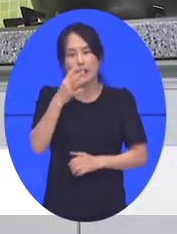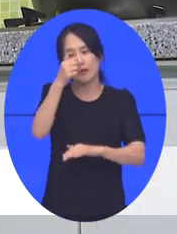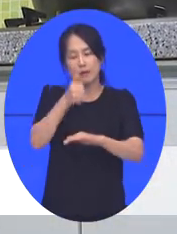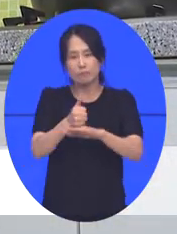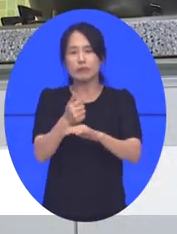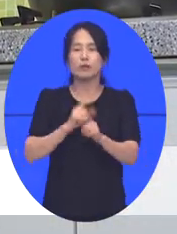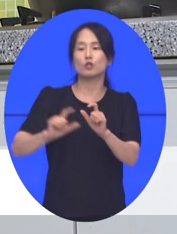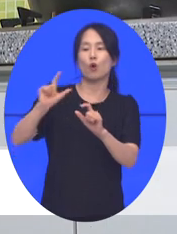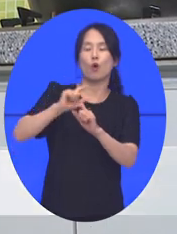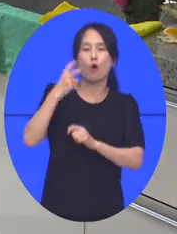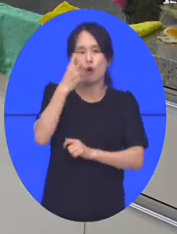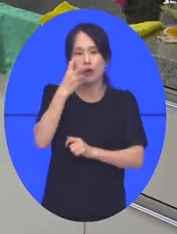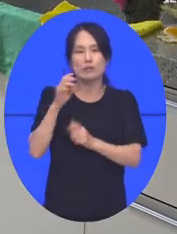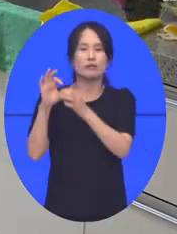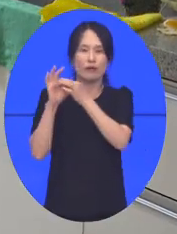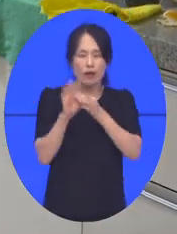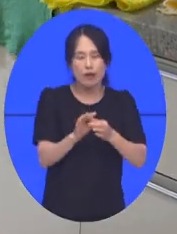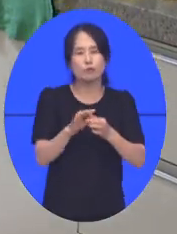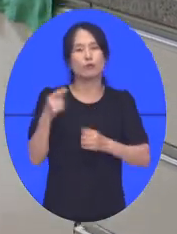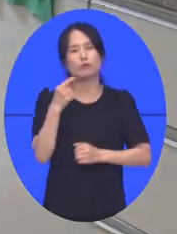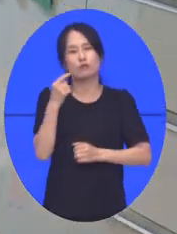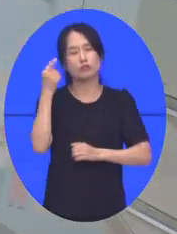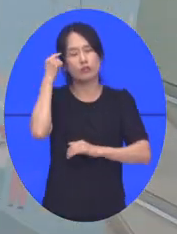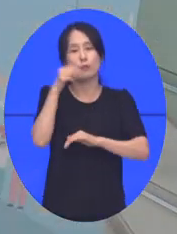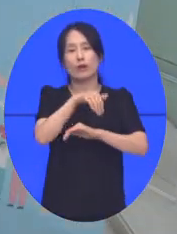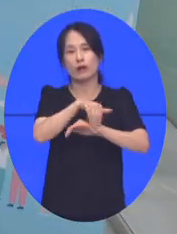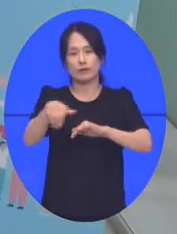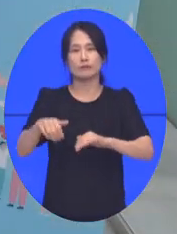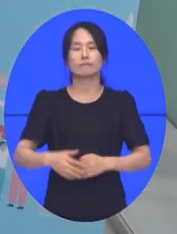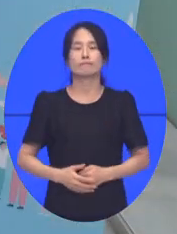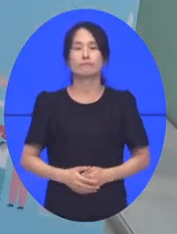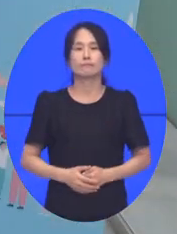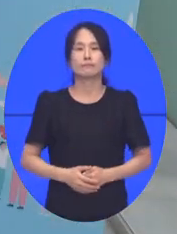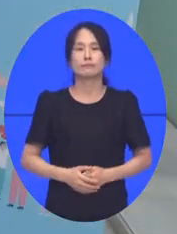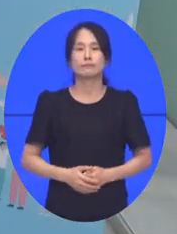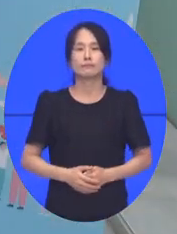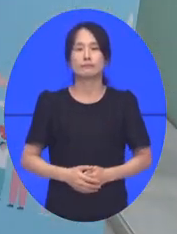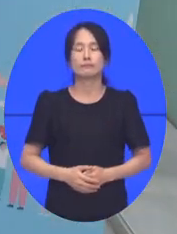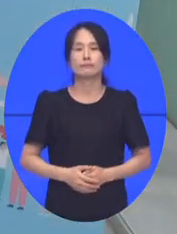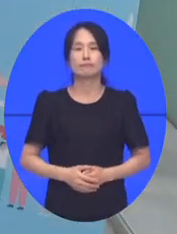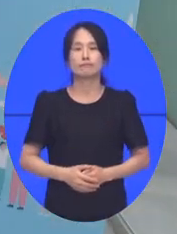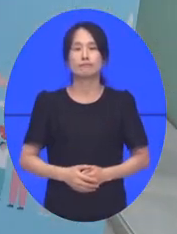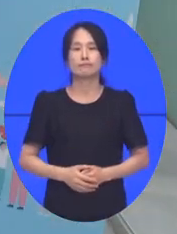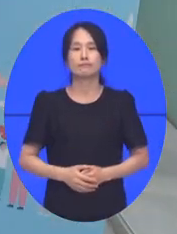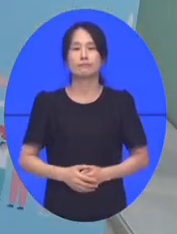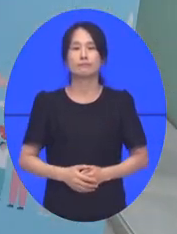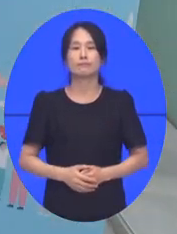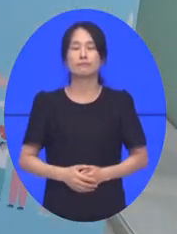나서는 등 내실 있는 운영에도 힘쓰고 있습니다. 경기지TV 이슬비입니다.